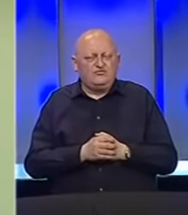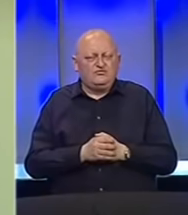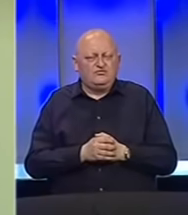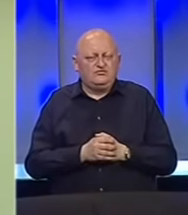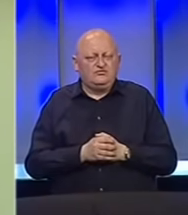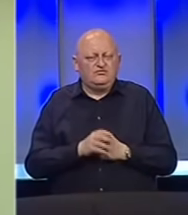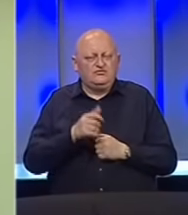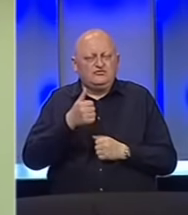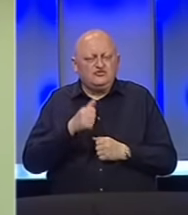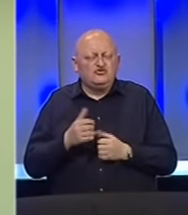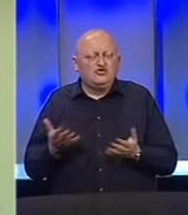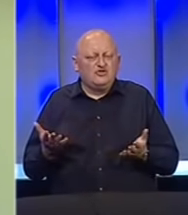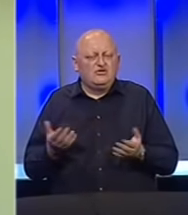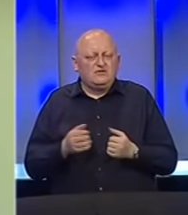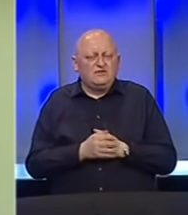malo.